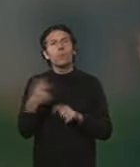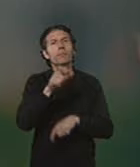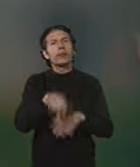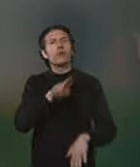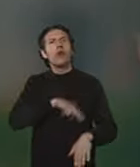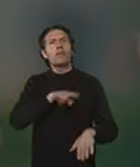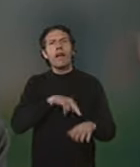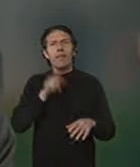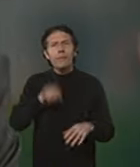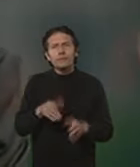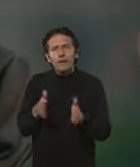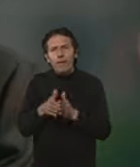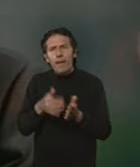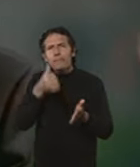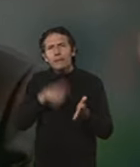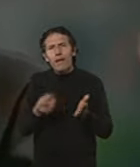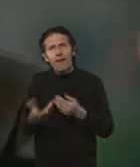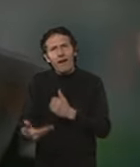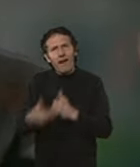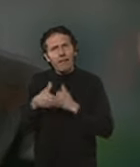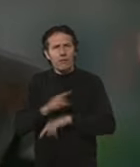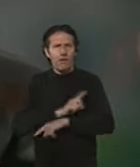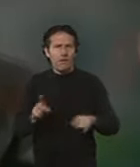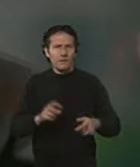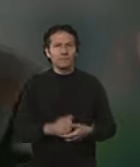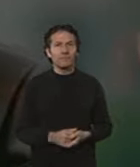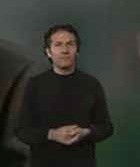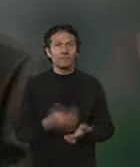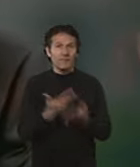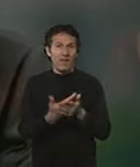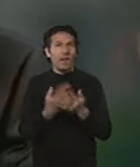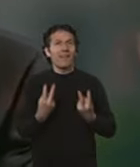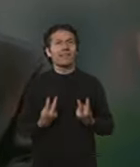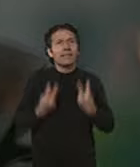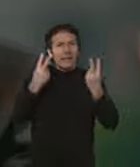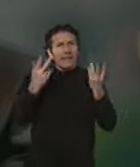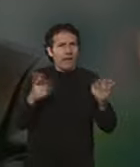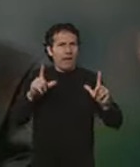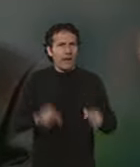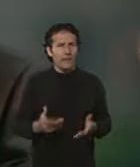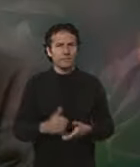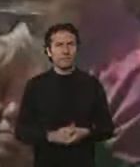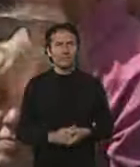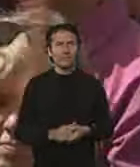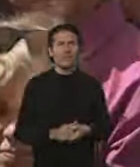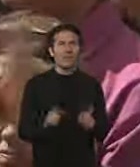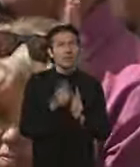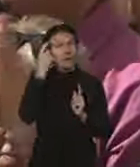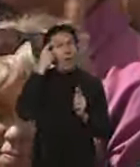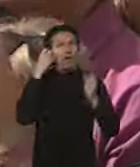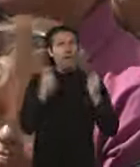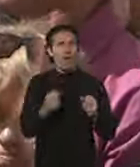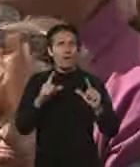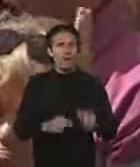N a demandé à ses enfants de l'aider à vivre c'est une question de dignité c'est une